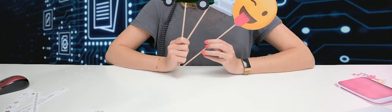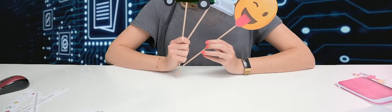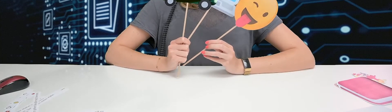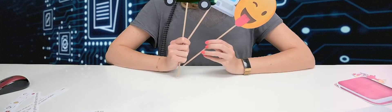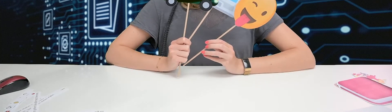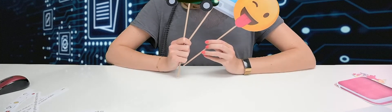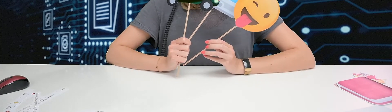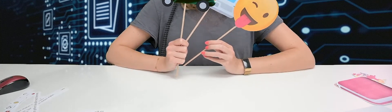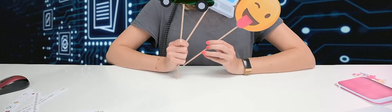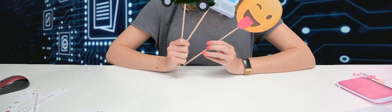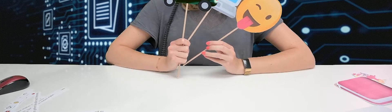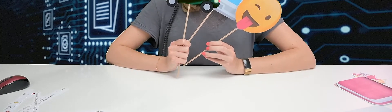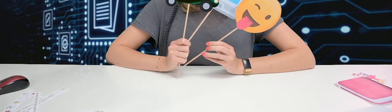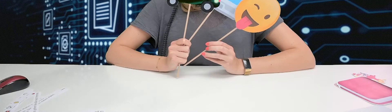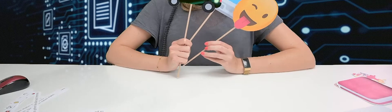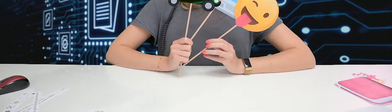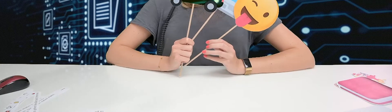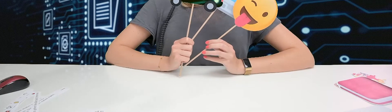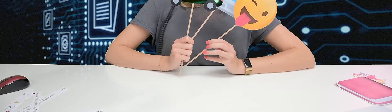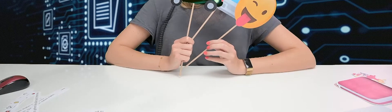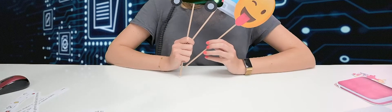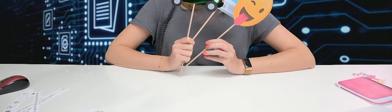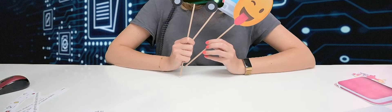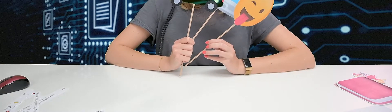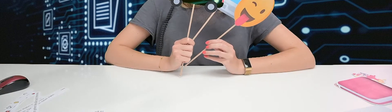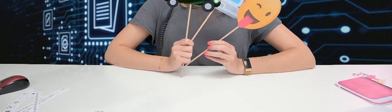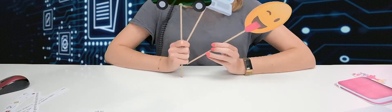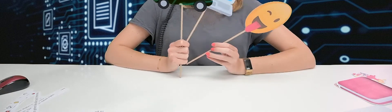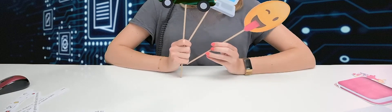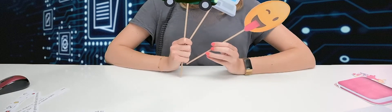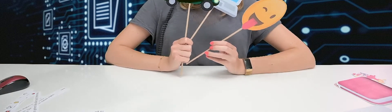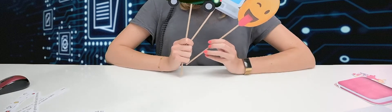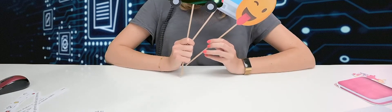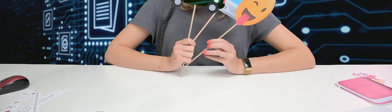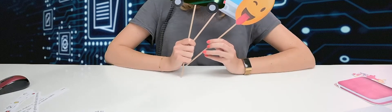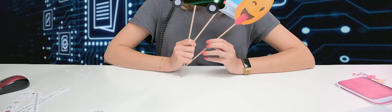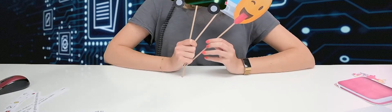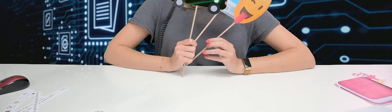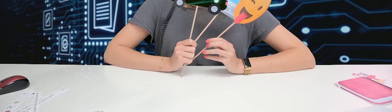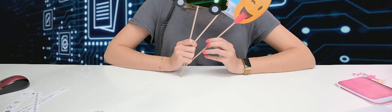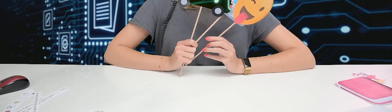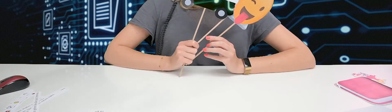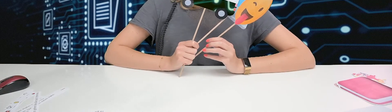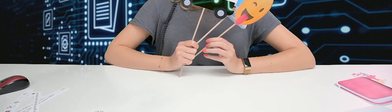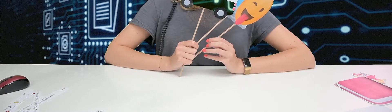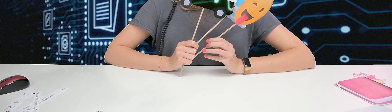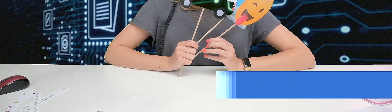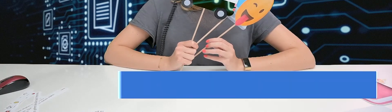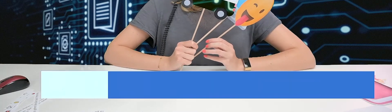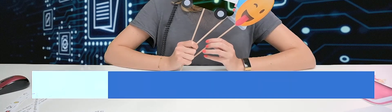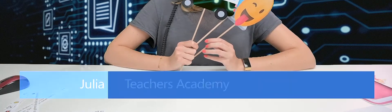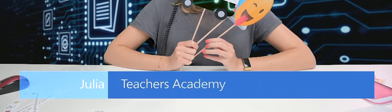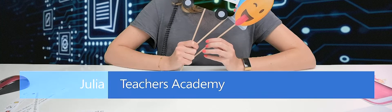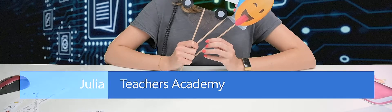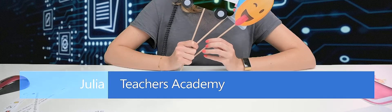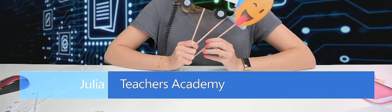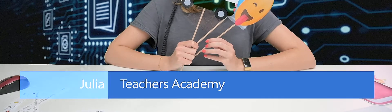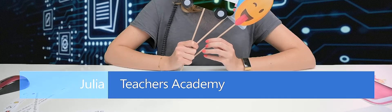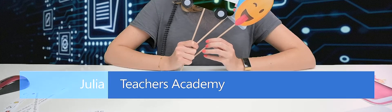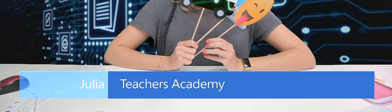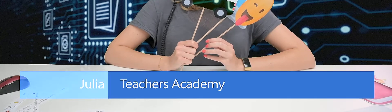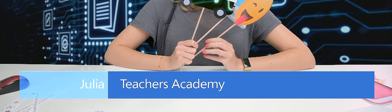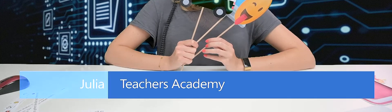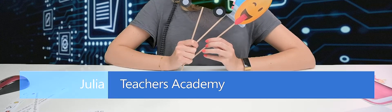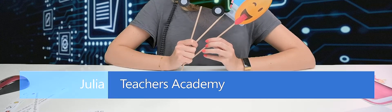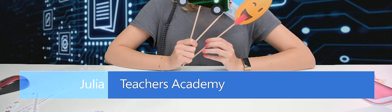zum Beispiel den Stop-Motion-Film. Das bedeutet, wenn man jetzt mega kreativ ist und nochmal richtig Lust hat, das Ganze nochmal zu